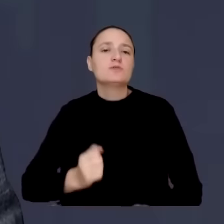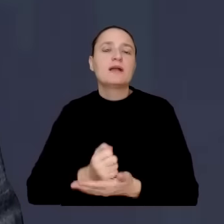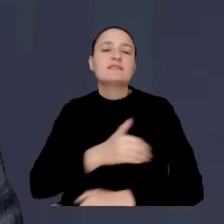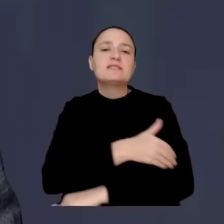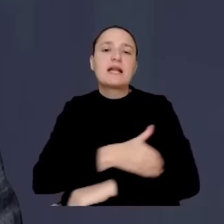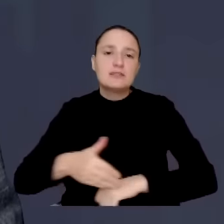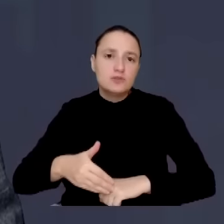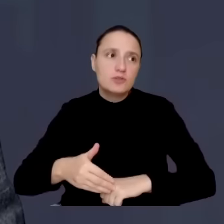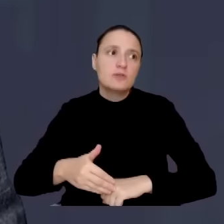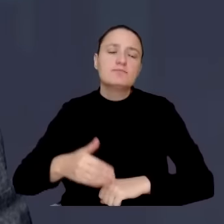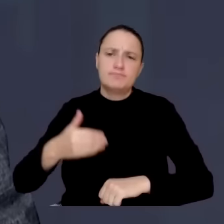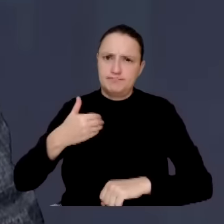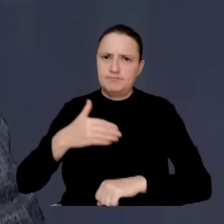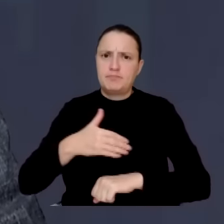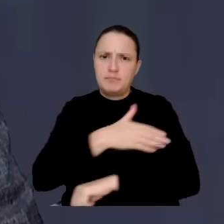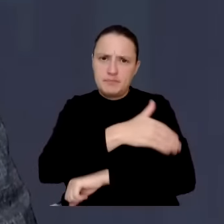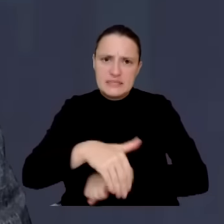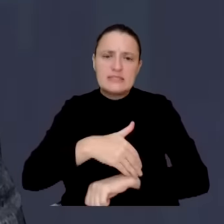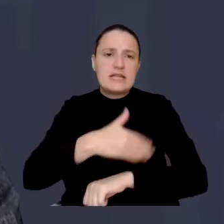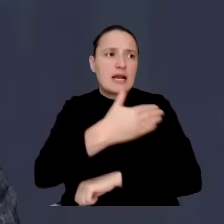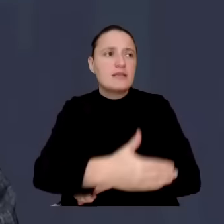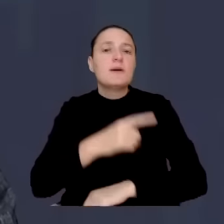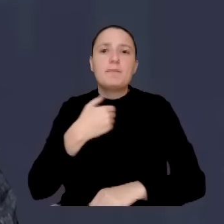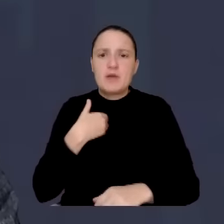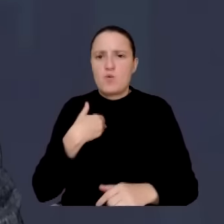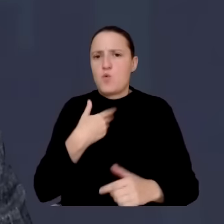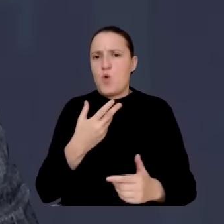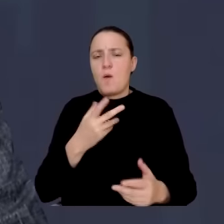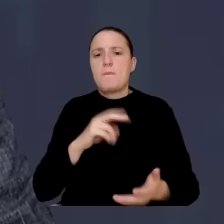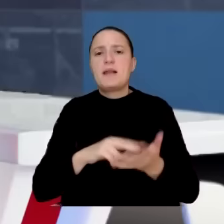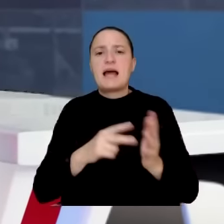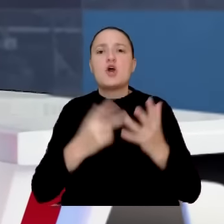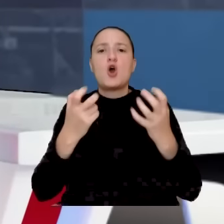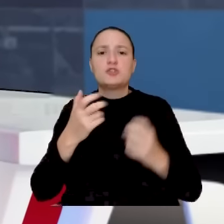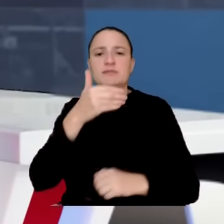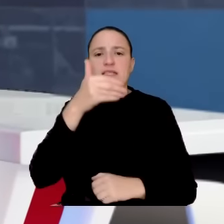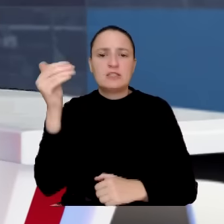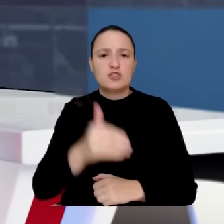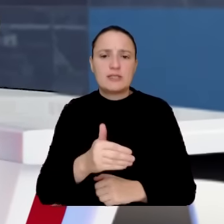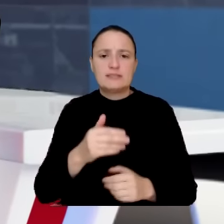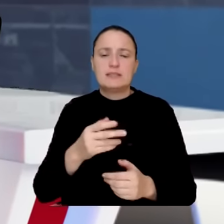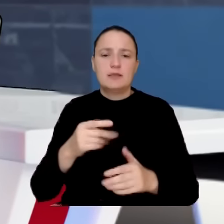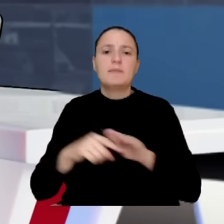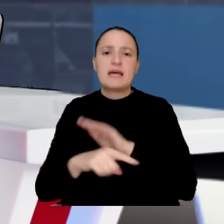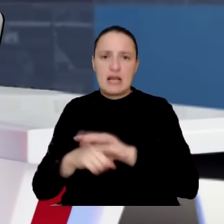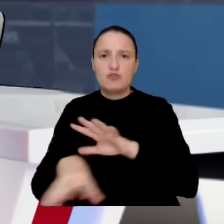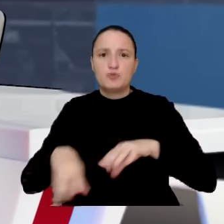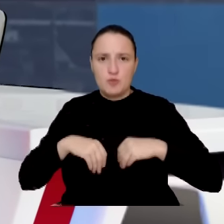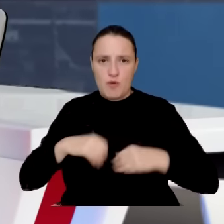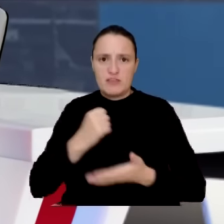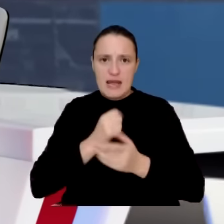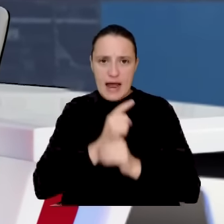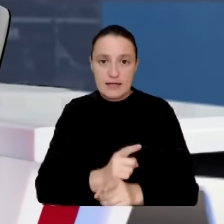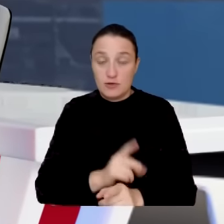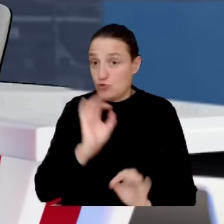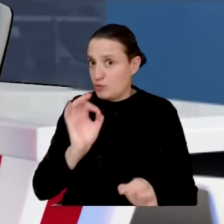był już były plany na to aby rocznie przyjmować 800 000 imigrantów legalnie i i dobrze że to nie zostało